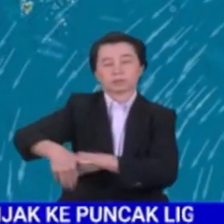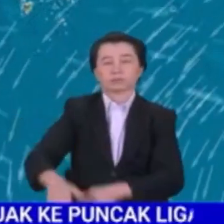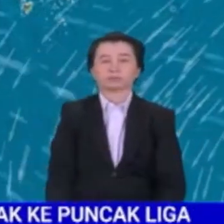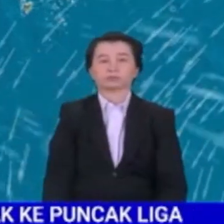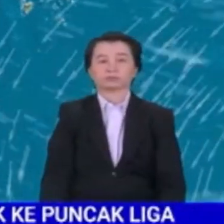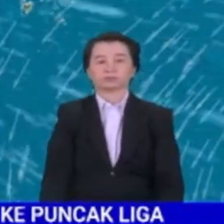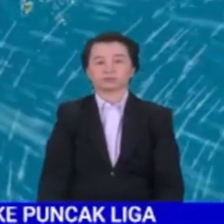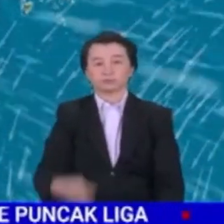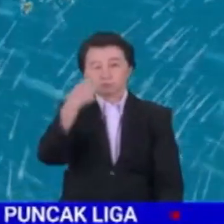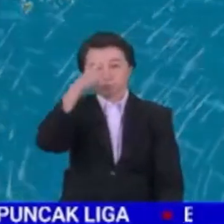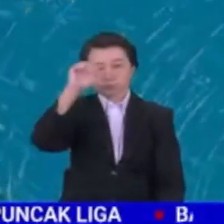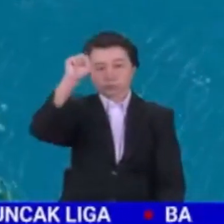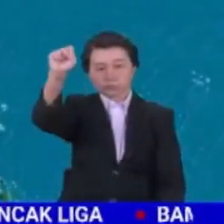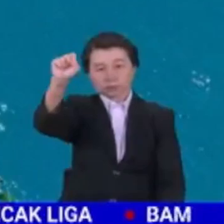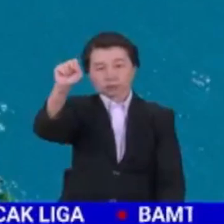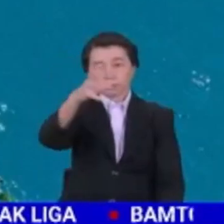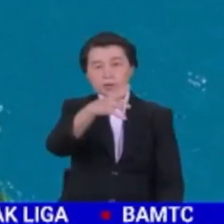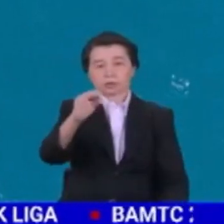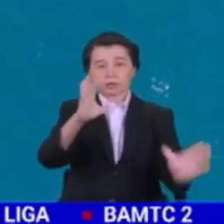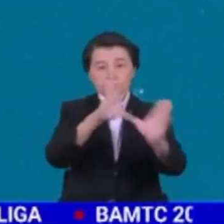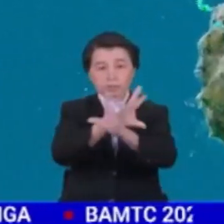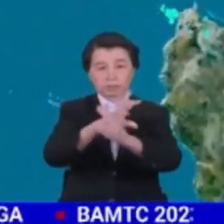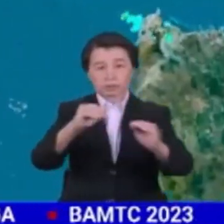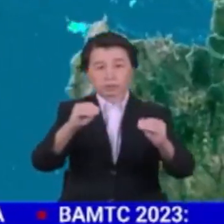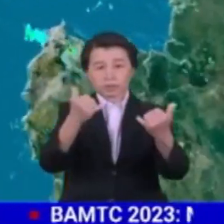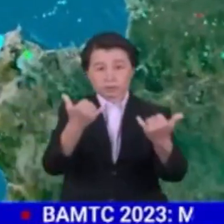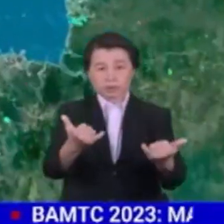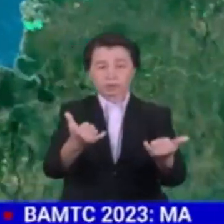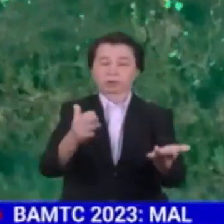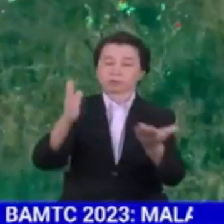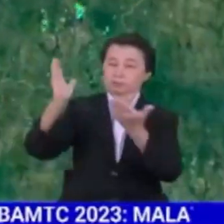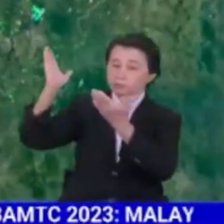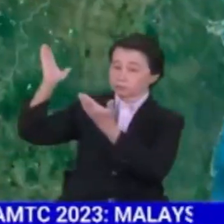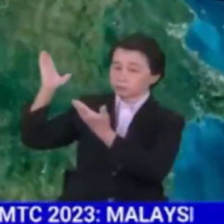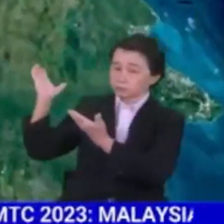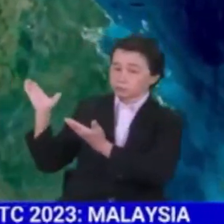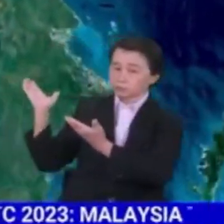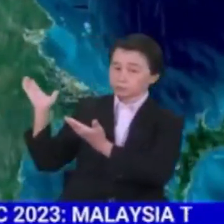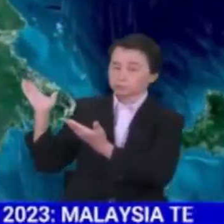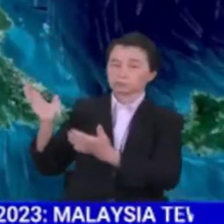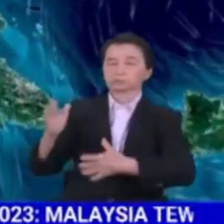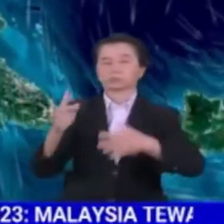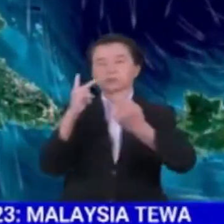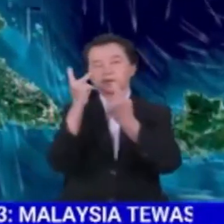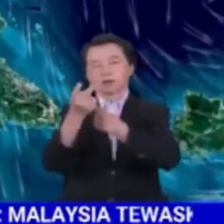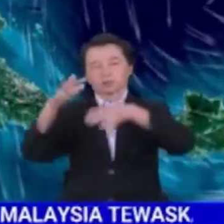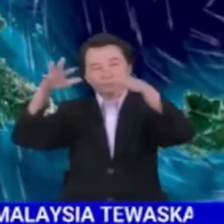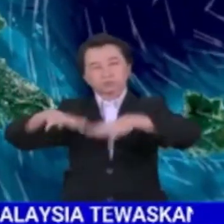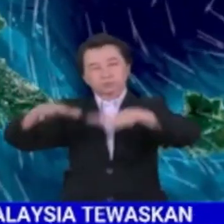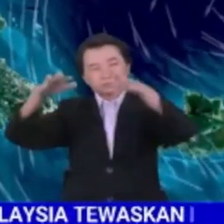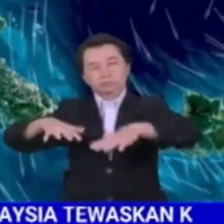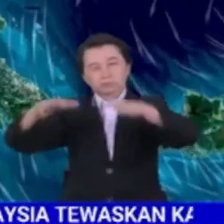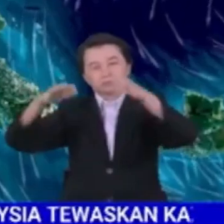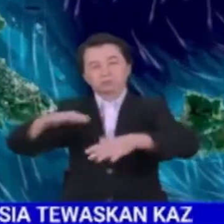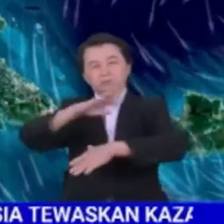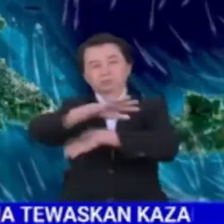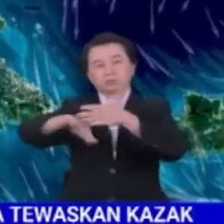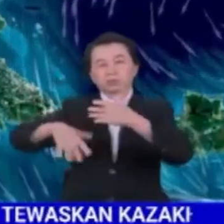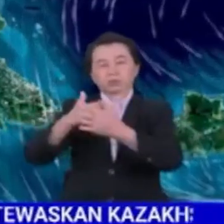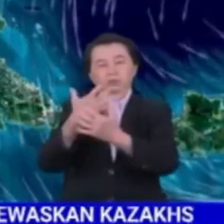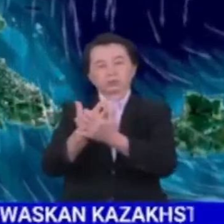nanti. Untuk Sabah dan Sarawak pula pada ketika ini keadaan cuaca adalah lembap di hampir